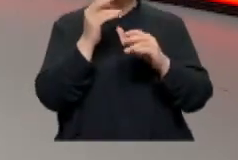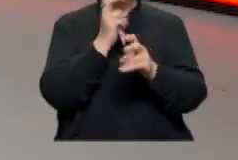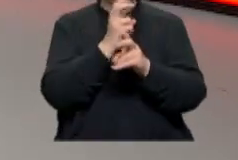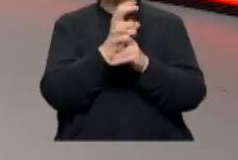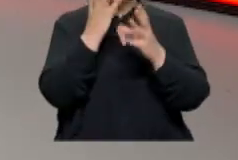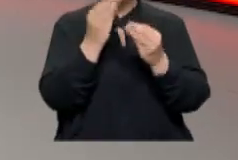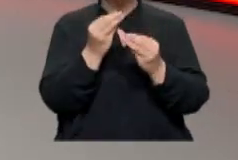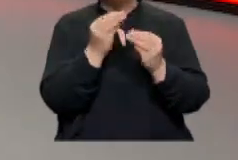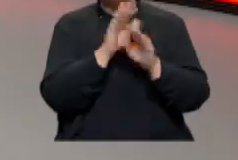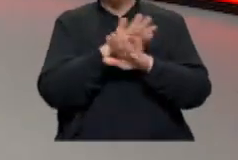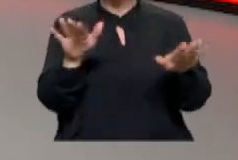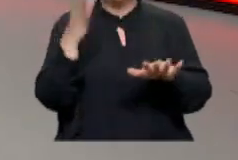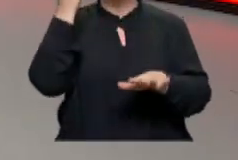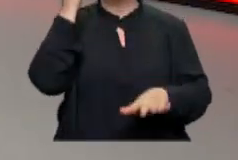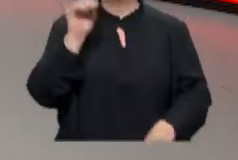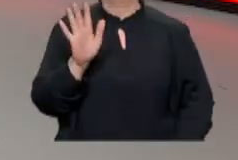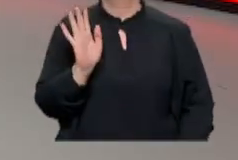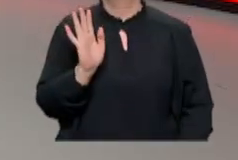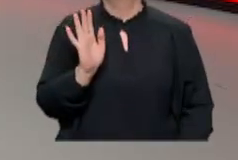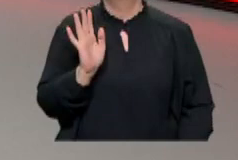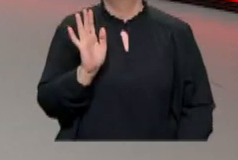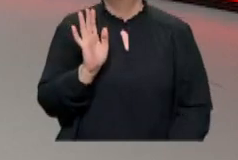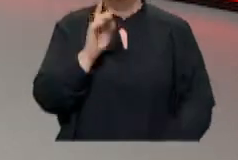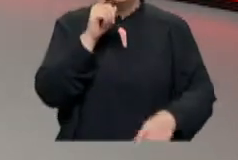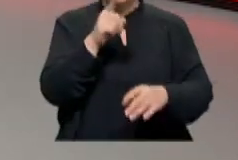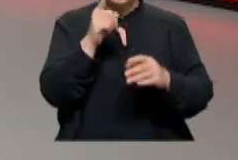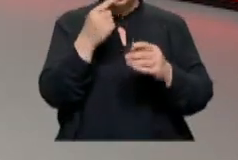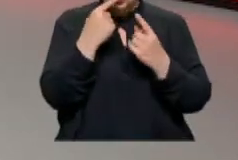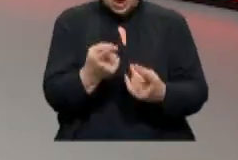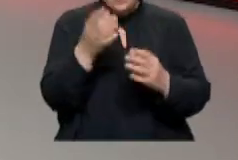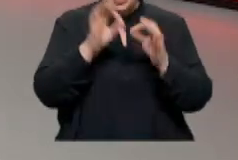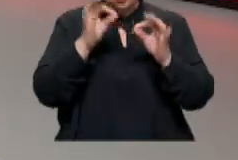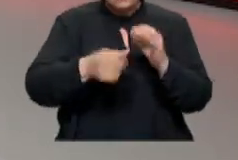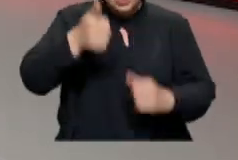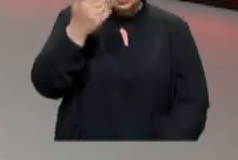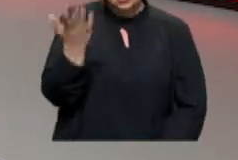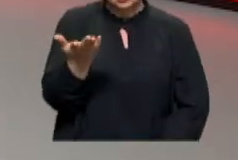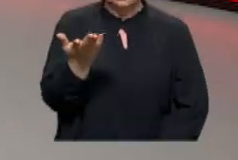tehdit olmaktan çıktığı anlamına gelir. Bu mesajı verir mi ya Ekonomi Bakanı?